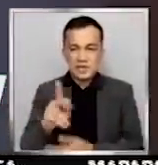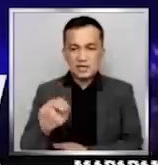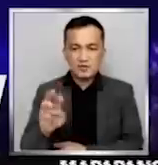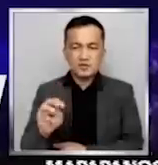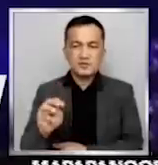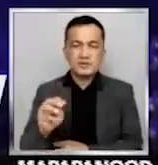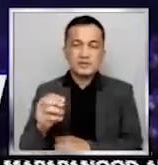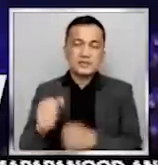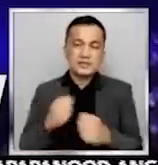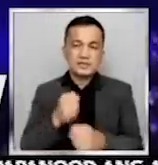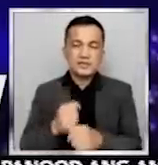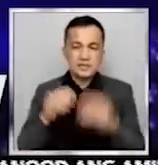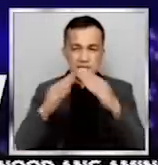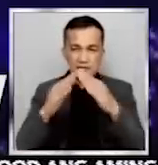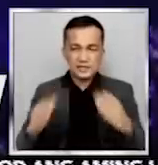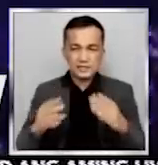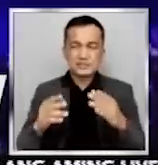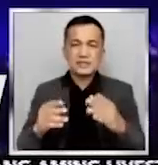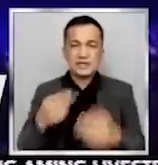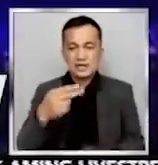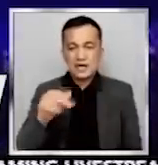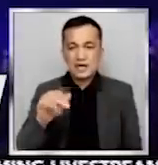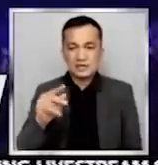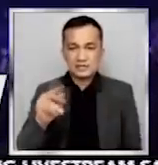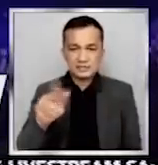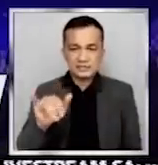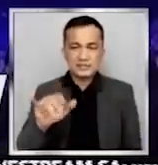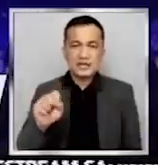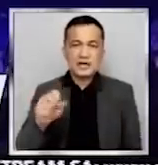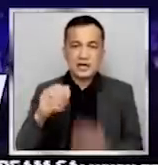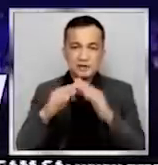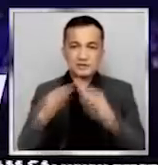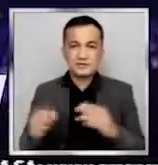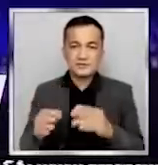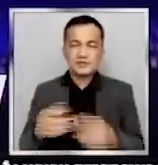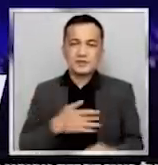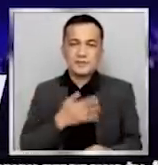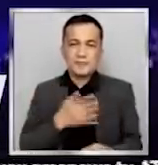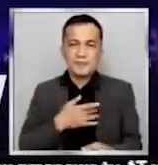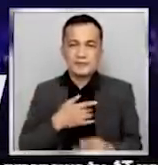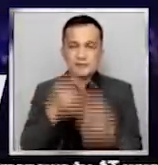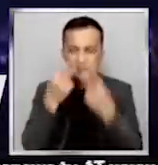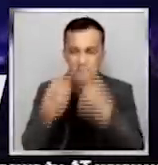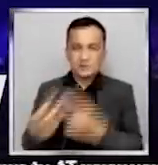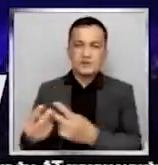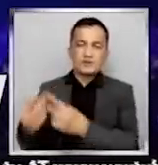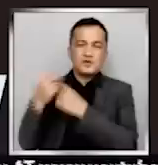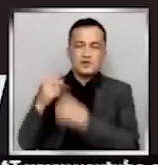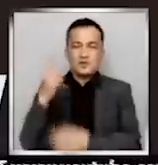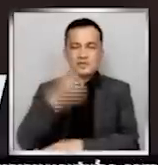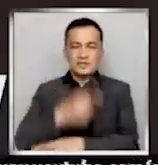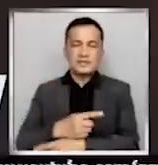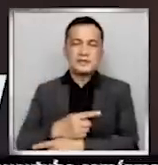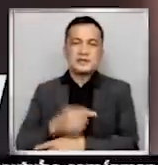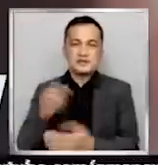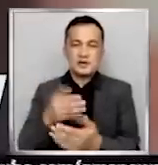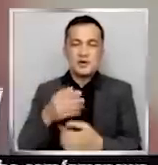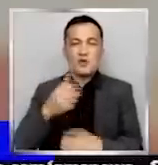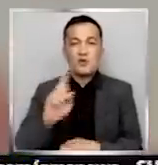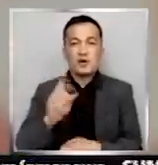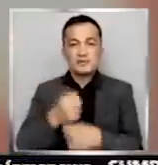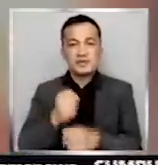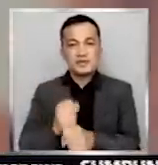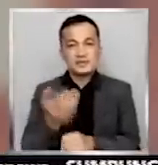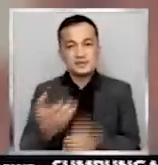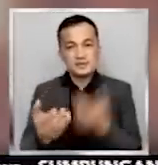House. Damang-dama rin ang nostalgia ng Directioners sa 1D song na What Makes You Beautiful. Living up on the